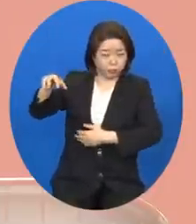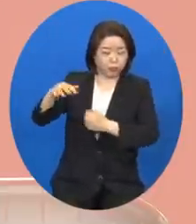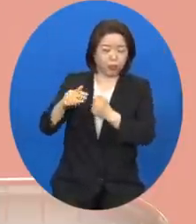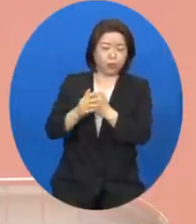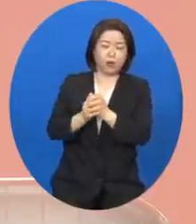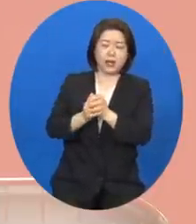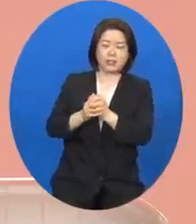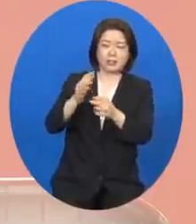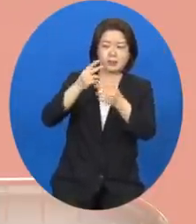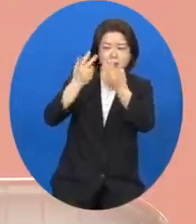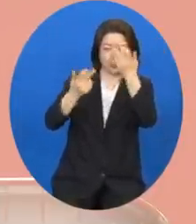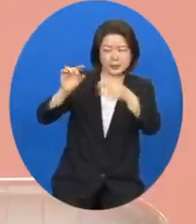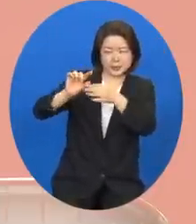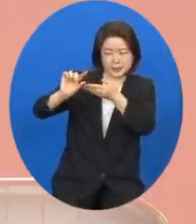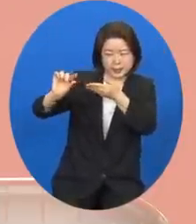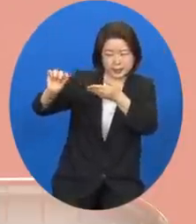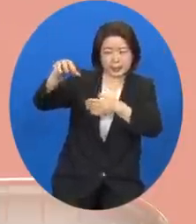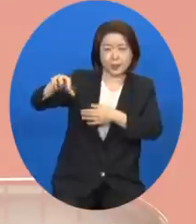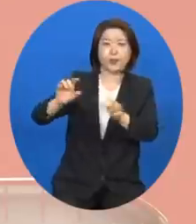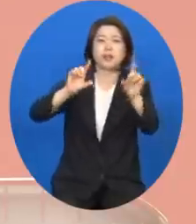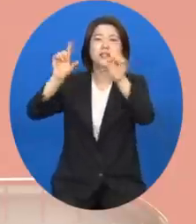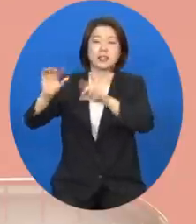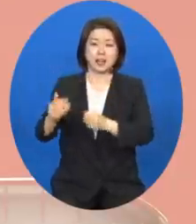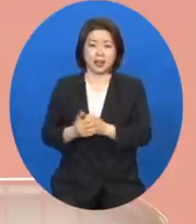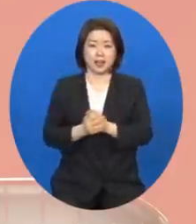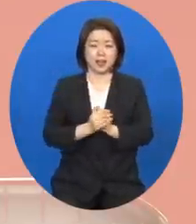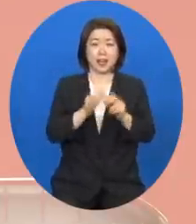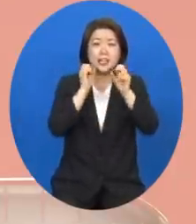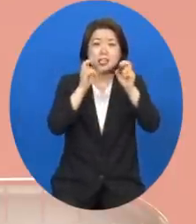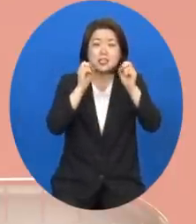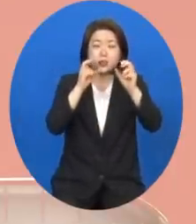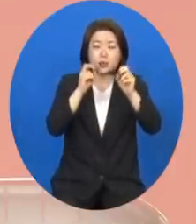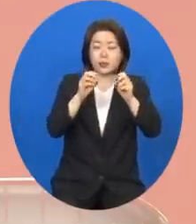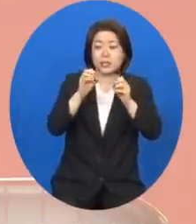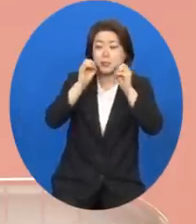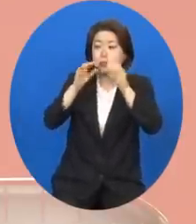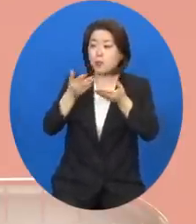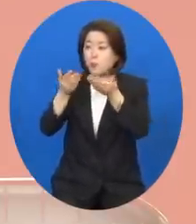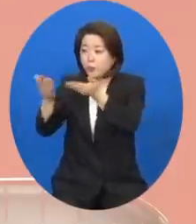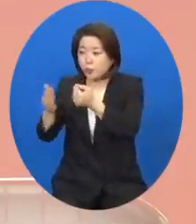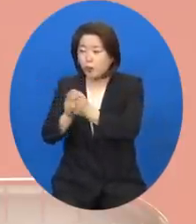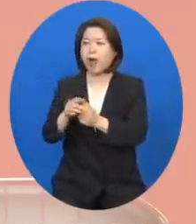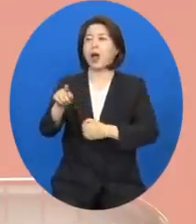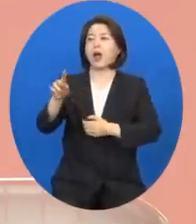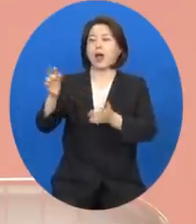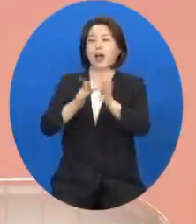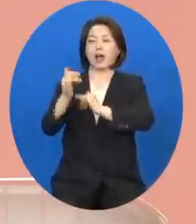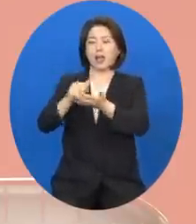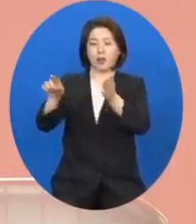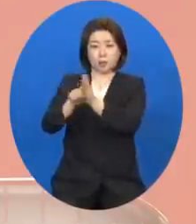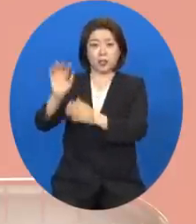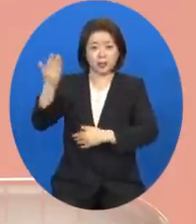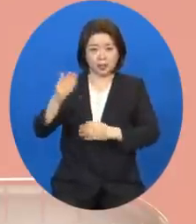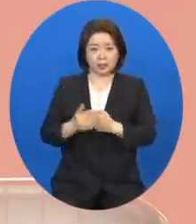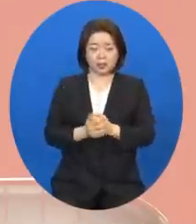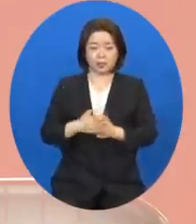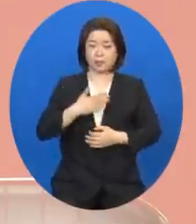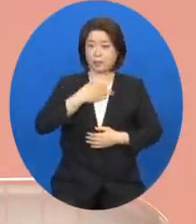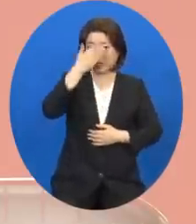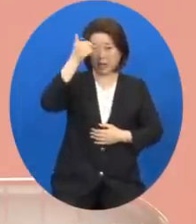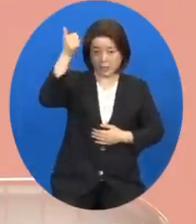산골 마을에 사셨는데 선교사님 전도받고 예수 믿으셨어요. 저희